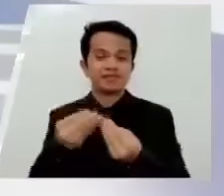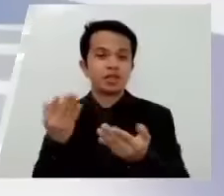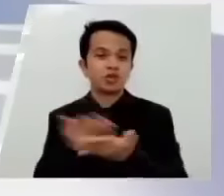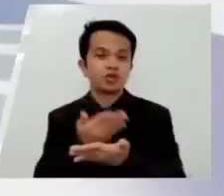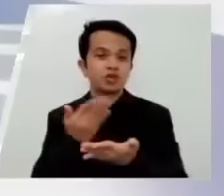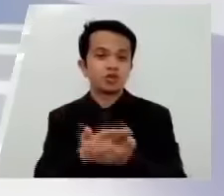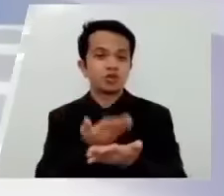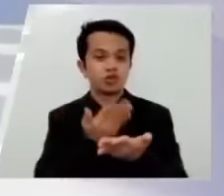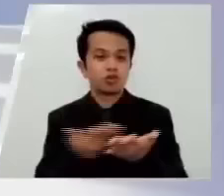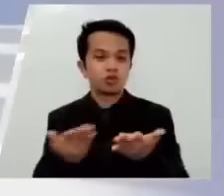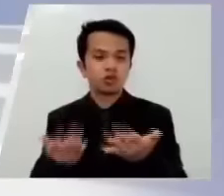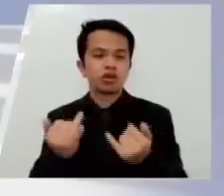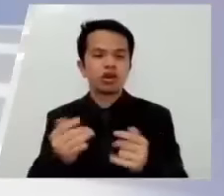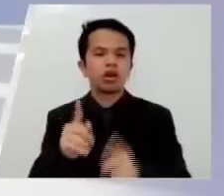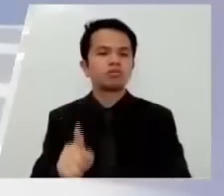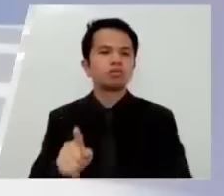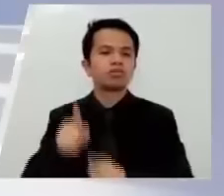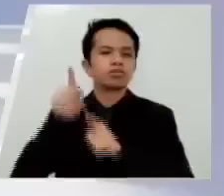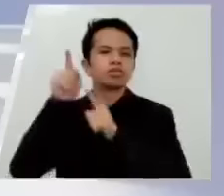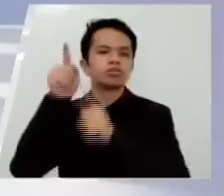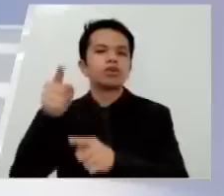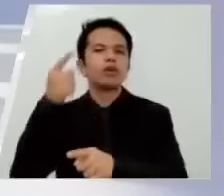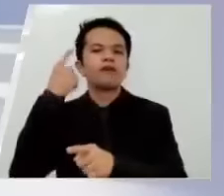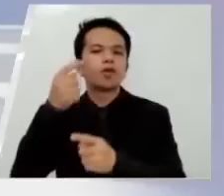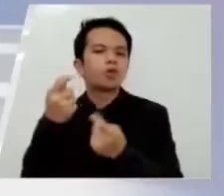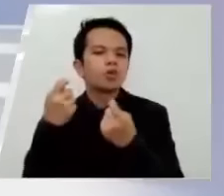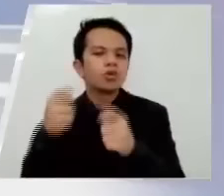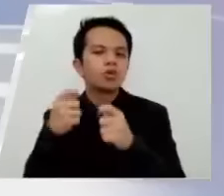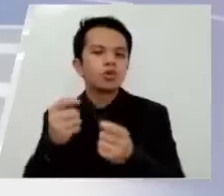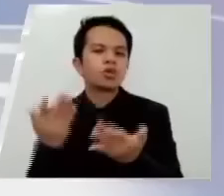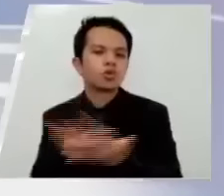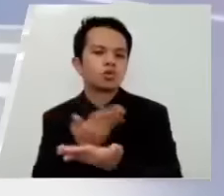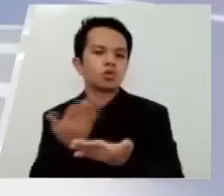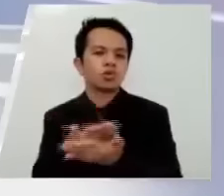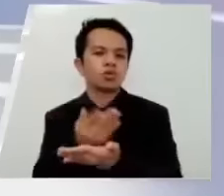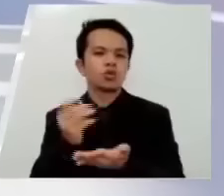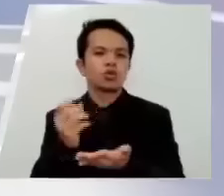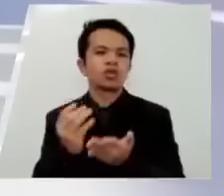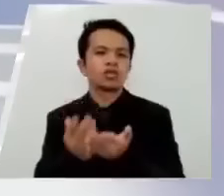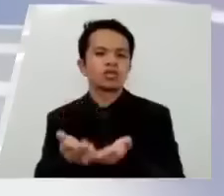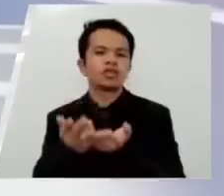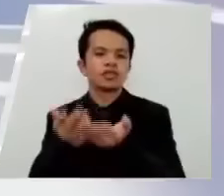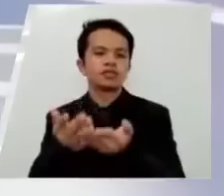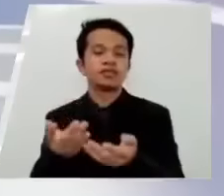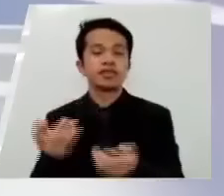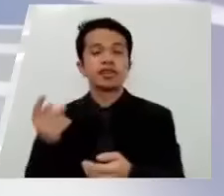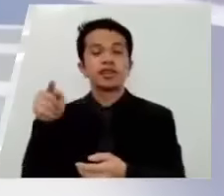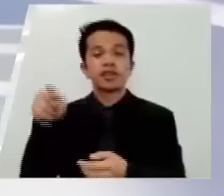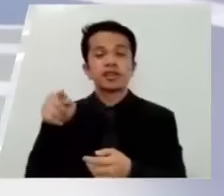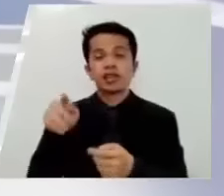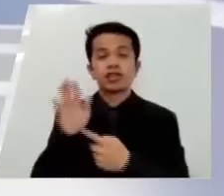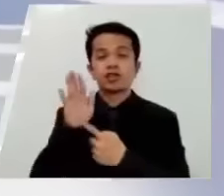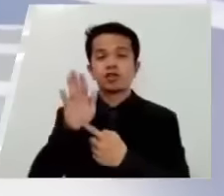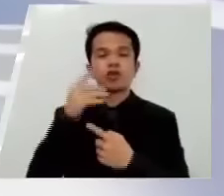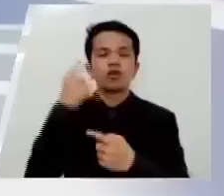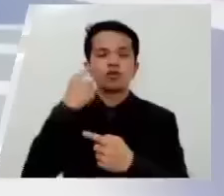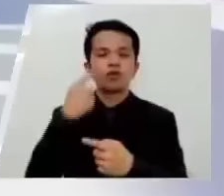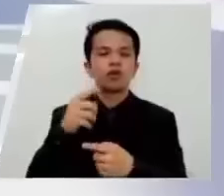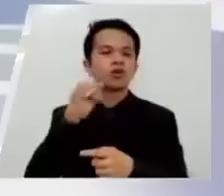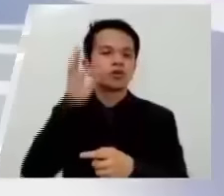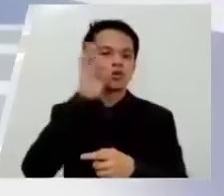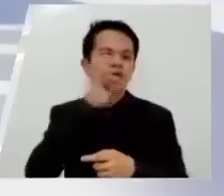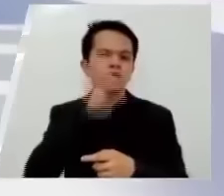naglayag ang beneficiaries para subukan ang mga bagong bangka. Pagpapakita rin daw ito na mga Pilipino ang